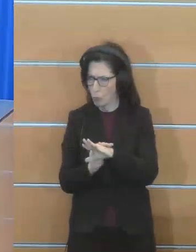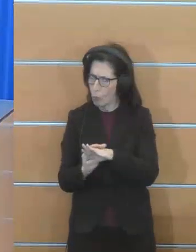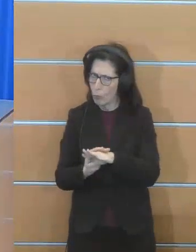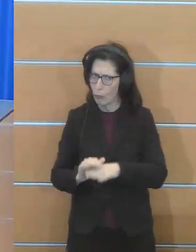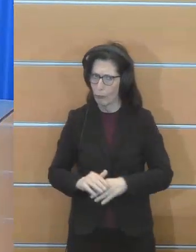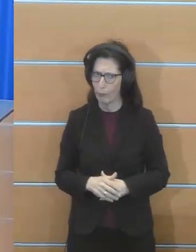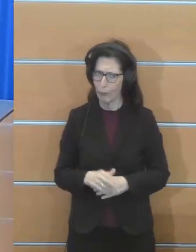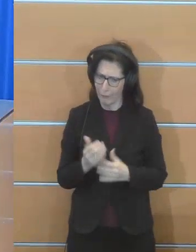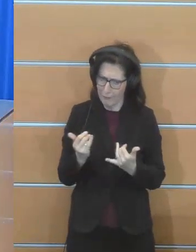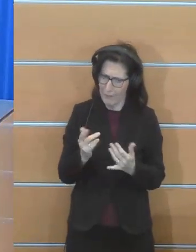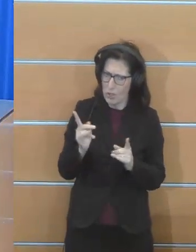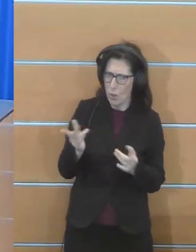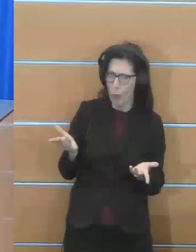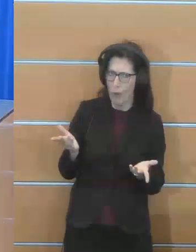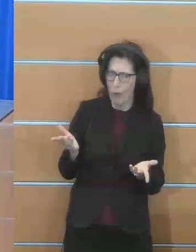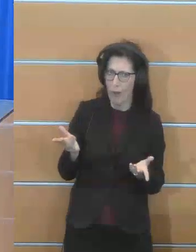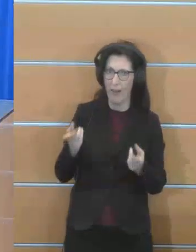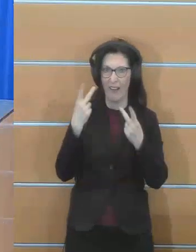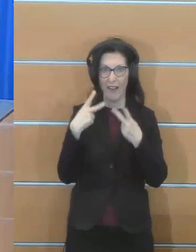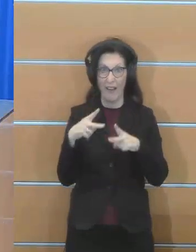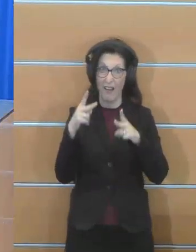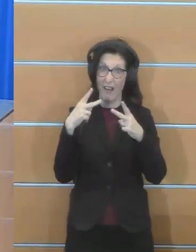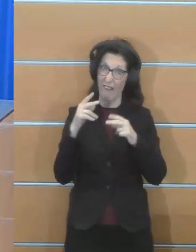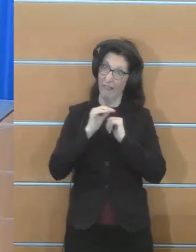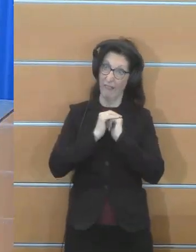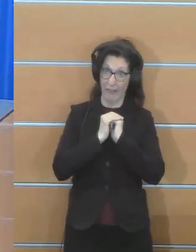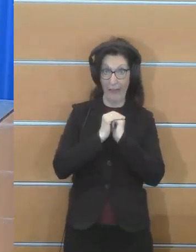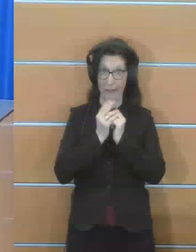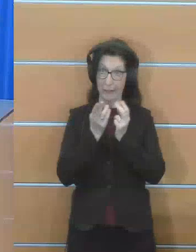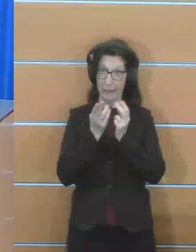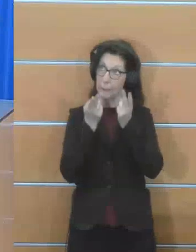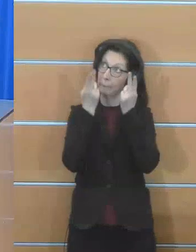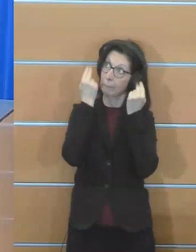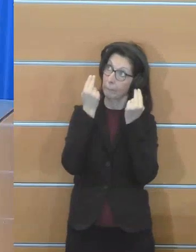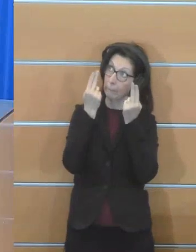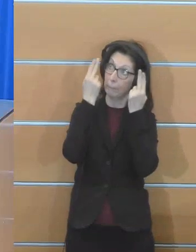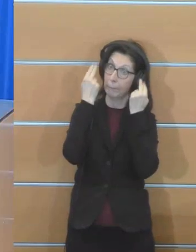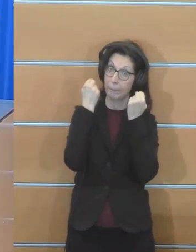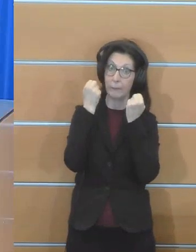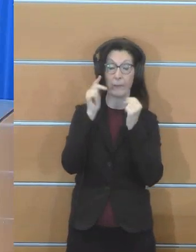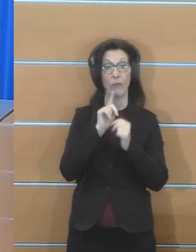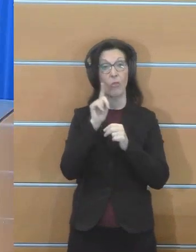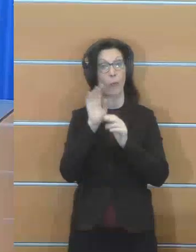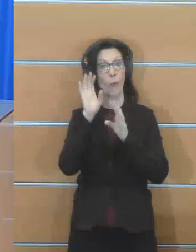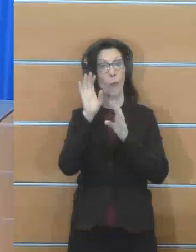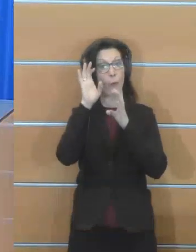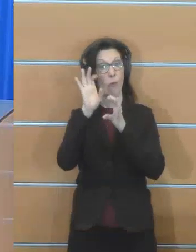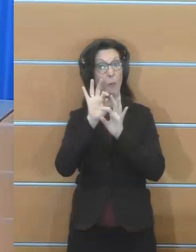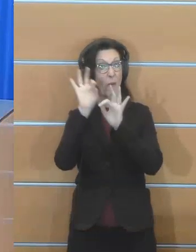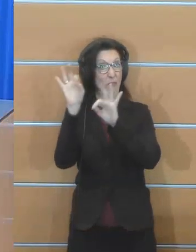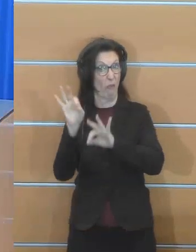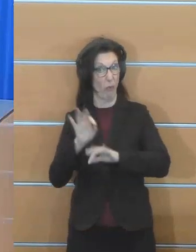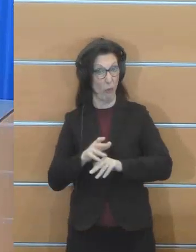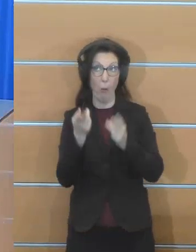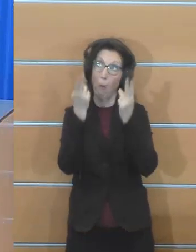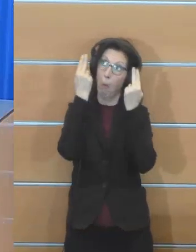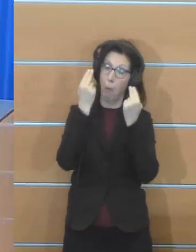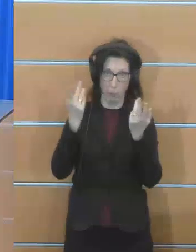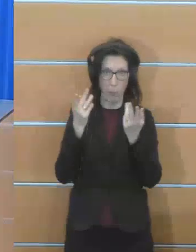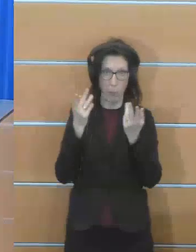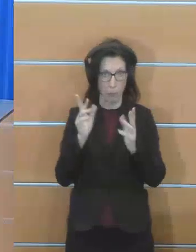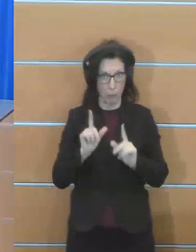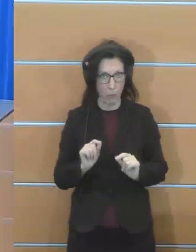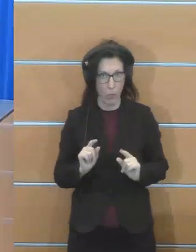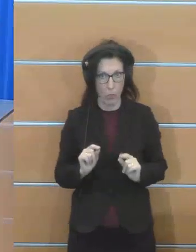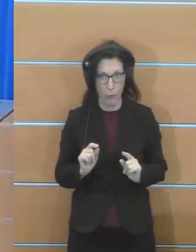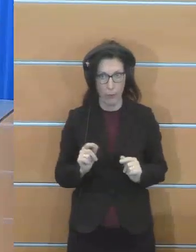wäre gewesen wenn wir weiterhin ein Bett Verleger der ÖVP gespielt hätten es werden Zeichen dass sie jetzt vielleicht mit